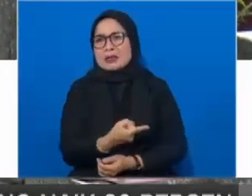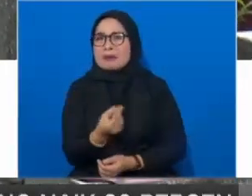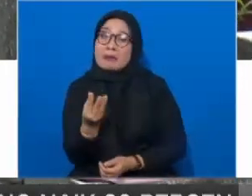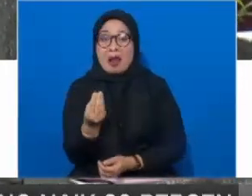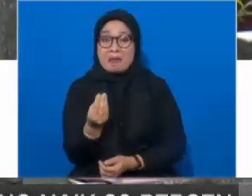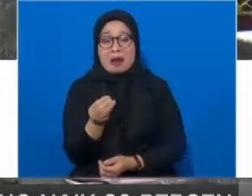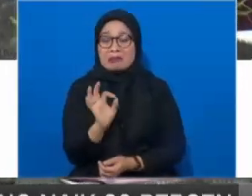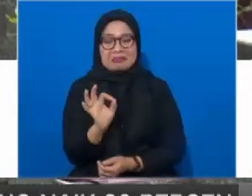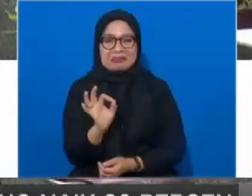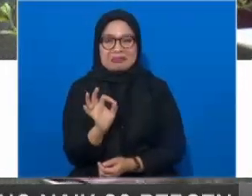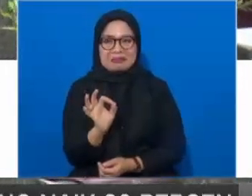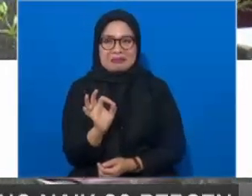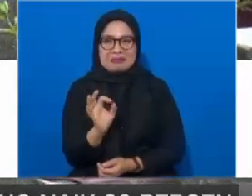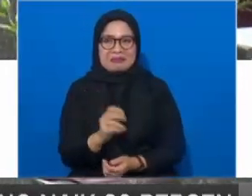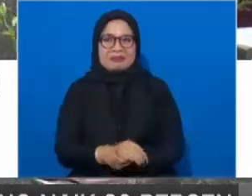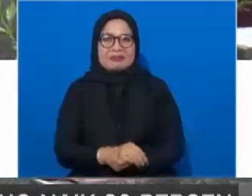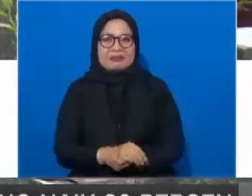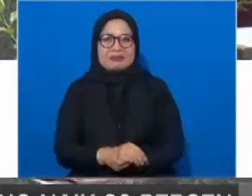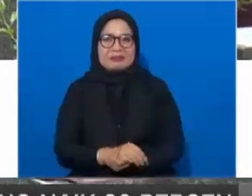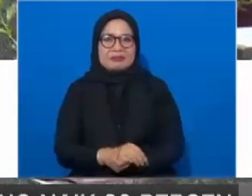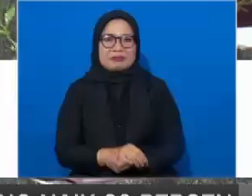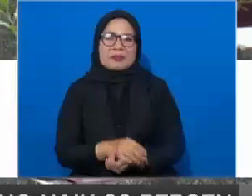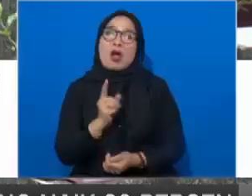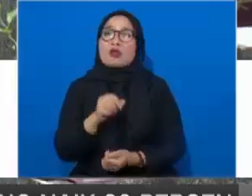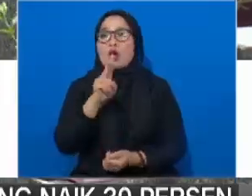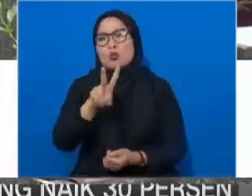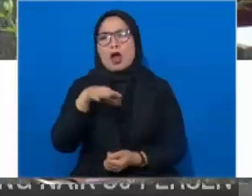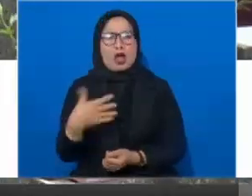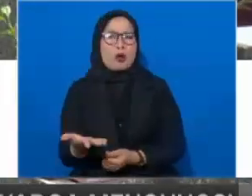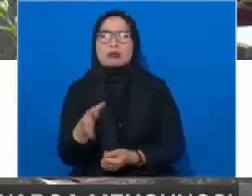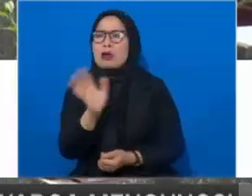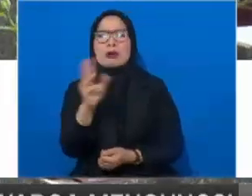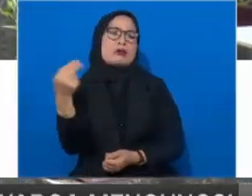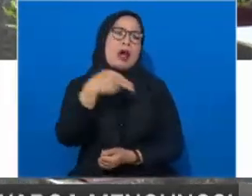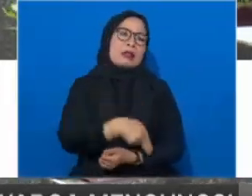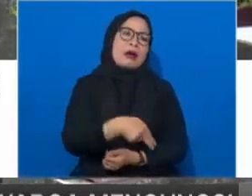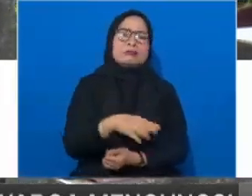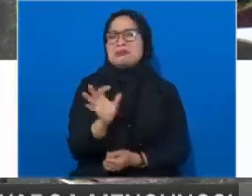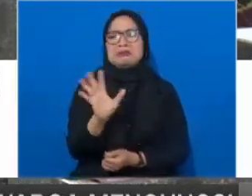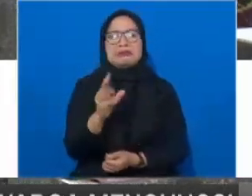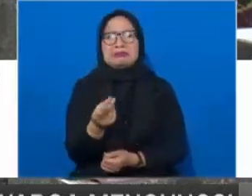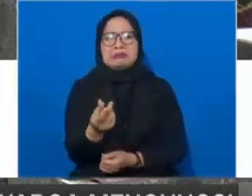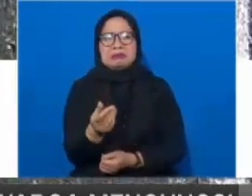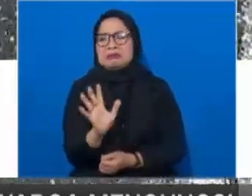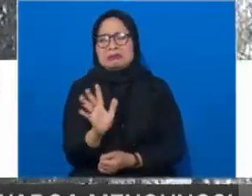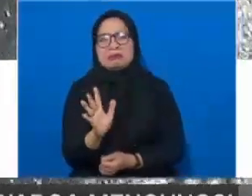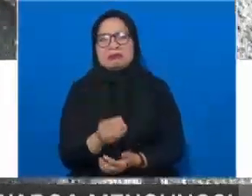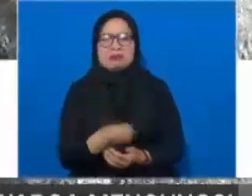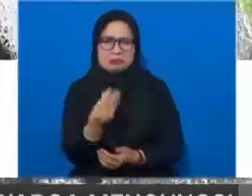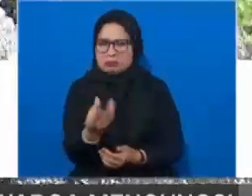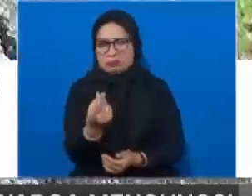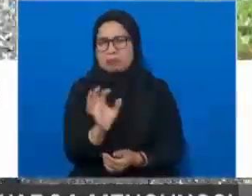berapa-berapanya. Kan kadang-kadang ada yang 2 tahun nggak datang, ya nggak bayar deh kalau yang nggak datang.